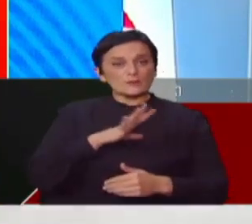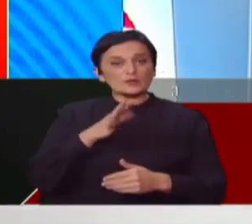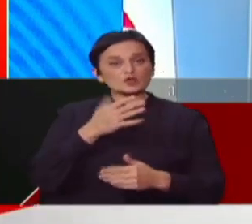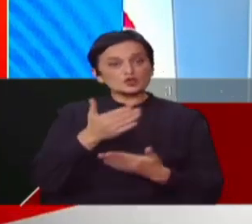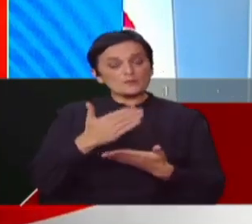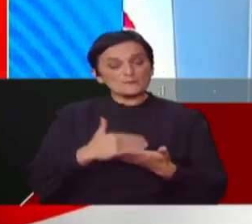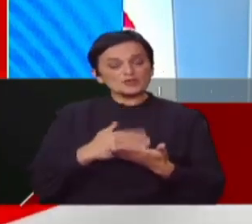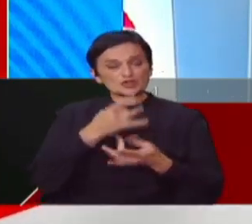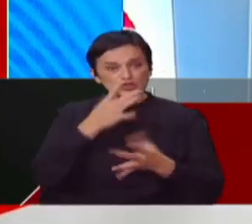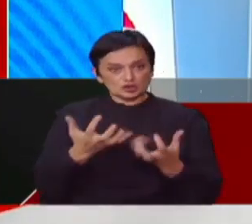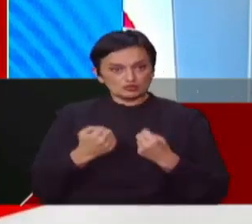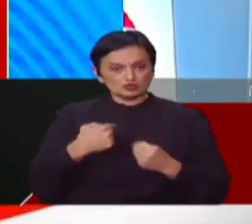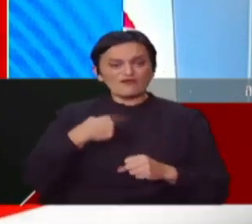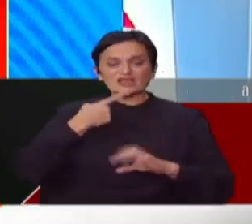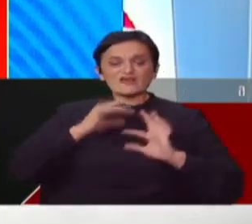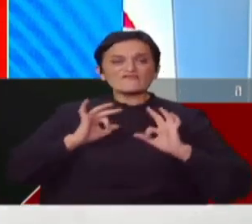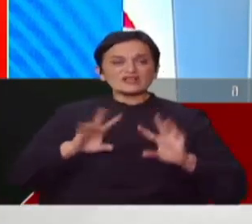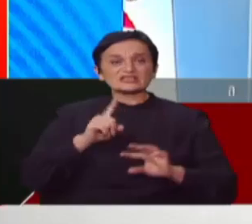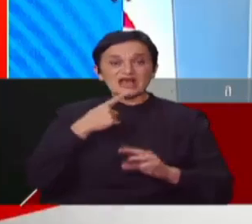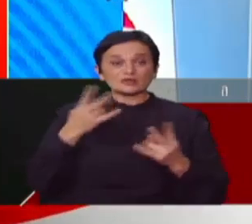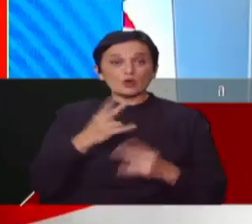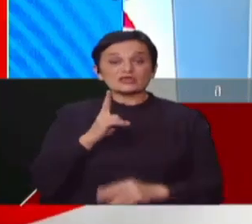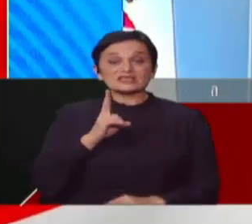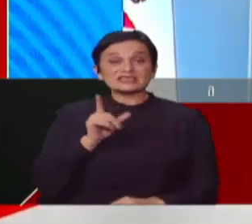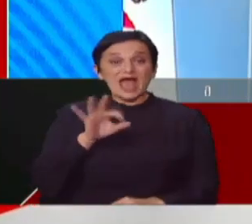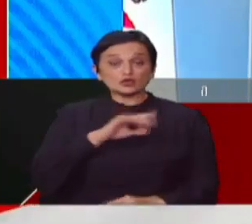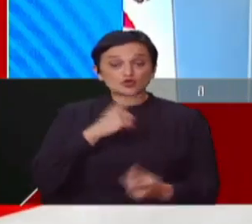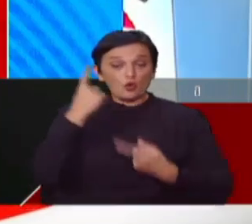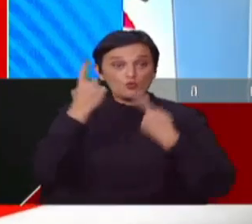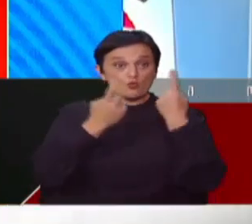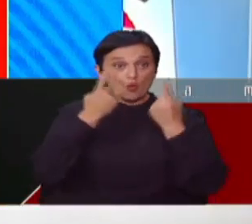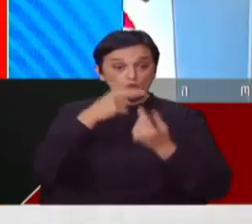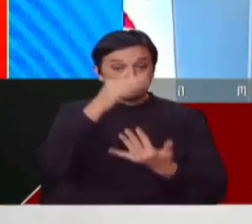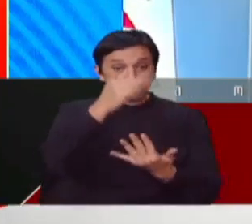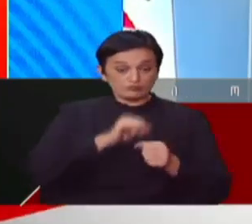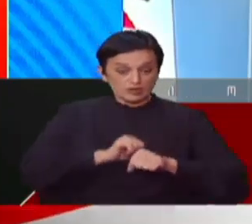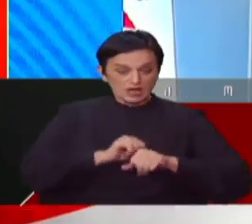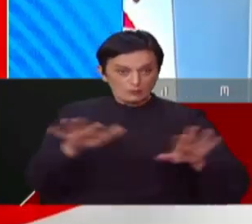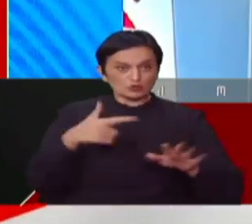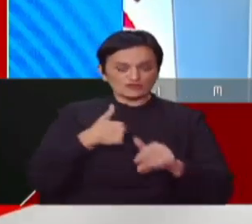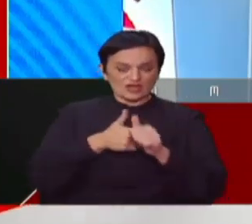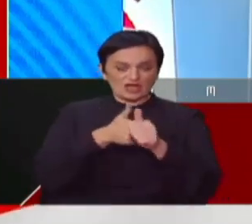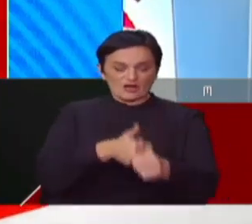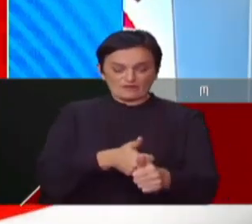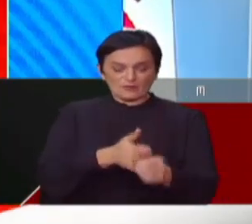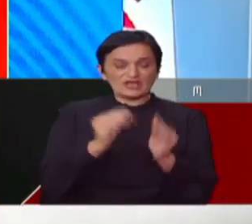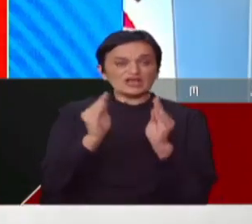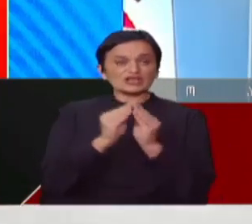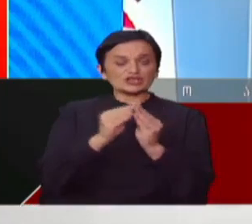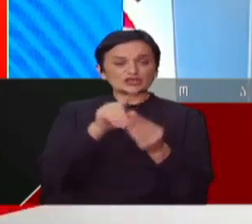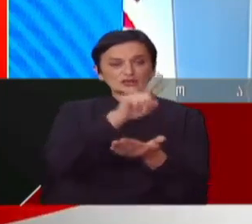мисагаби чвентвис, чвен уацхадебт, раткома унда ром цеско рамонацемцац гамооквегнебс им монацемс гаукуэбит. Игиве